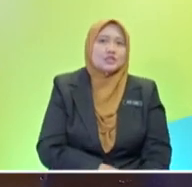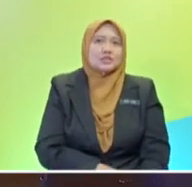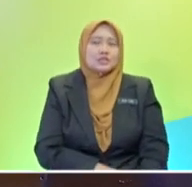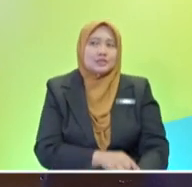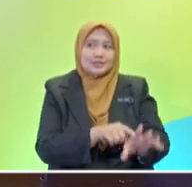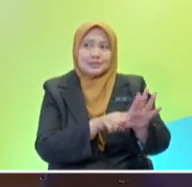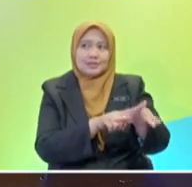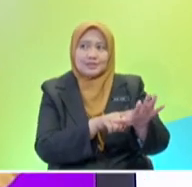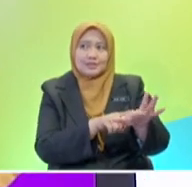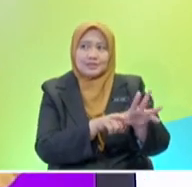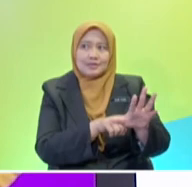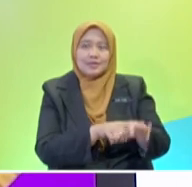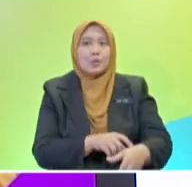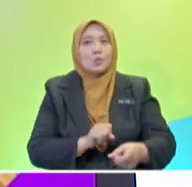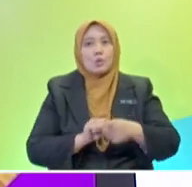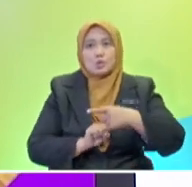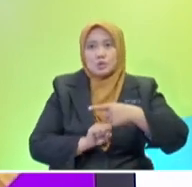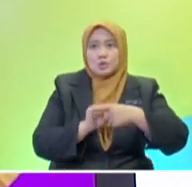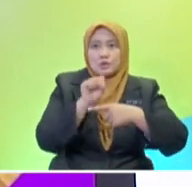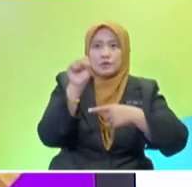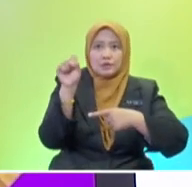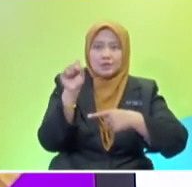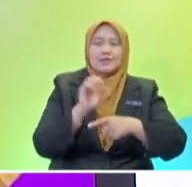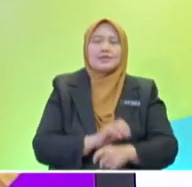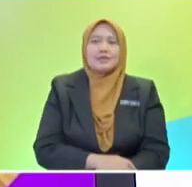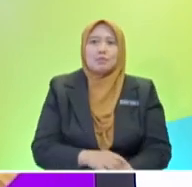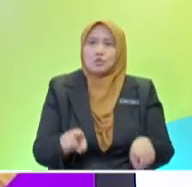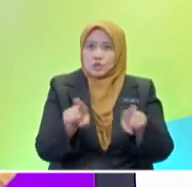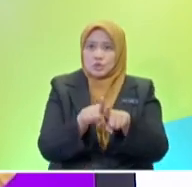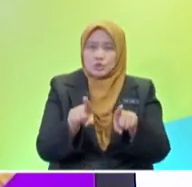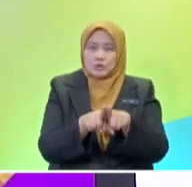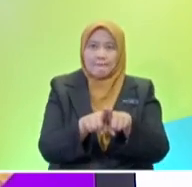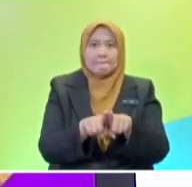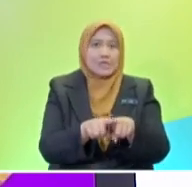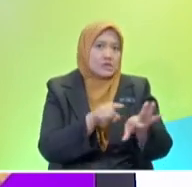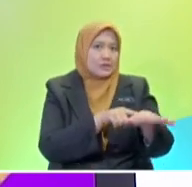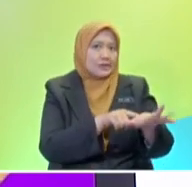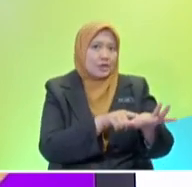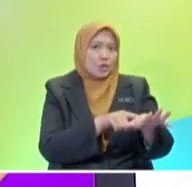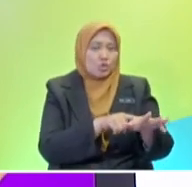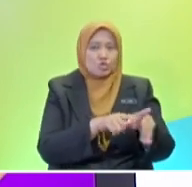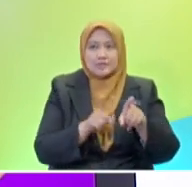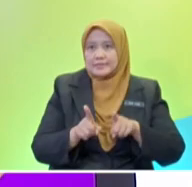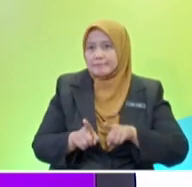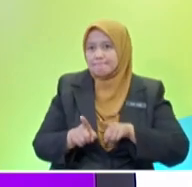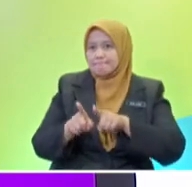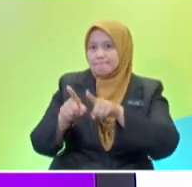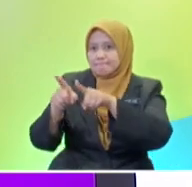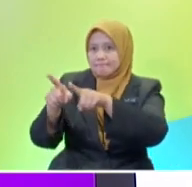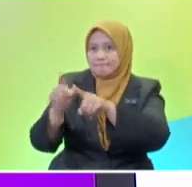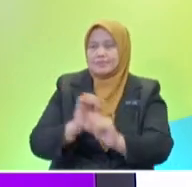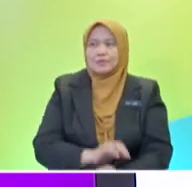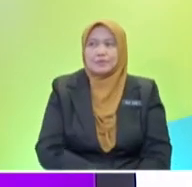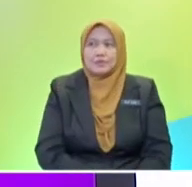Ini daun serai ni, cikgu. Daun serai. Tapi dah kering sikit. Dah kering. Bila dah kering, dia dah macam lidi kan? Dia tergulung dah. Dia